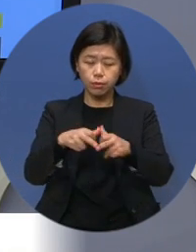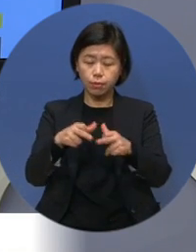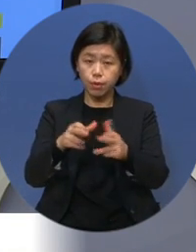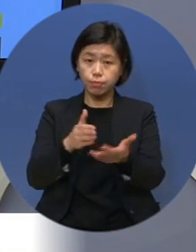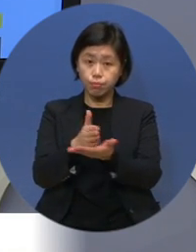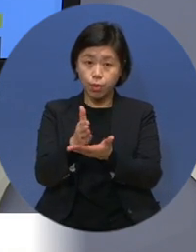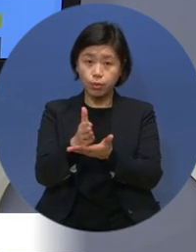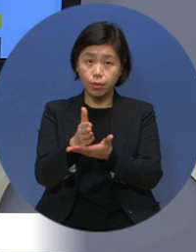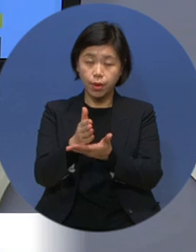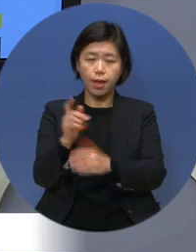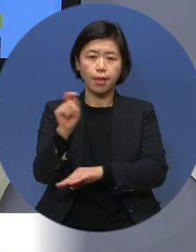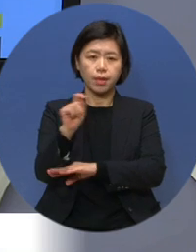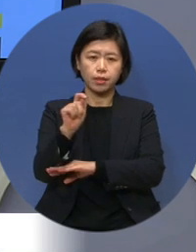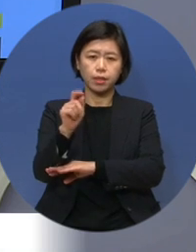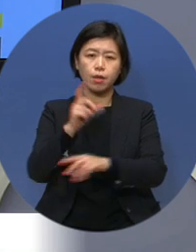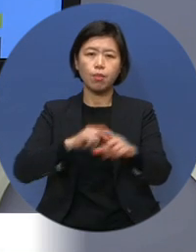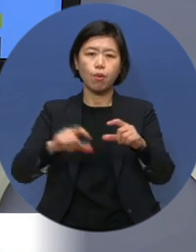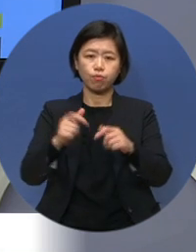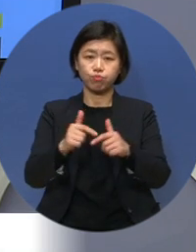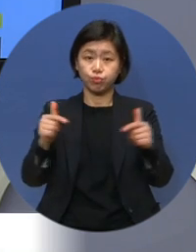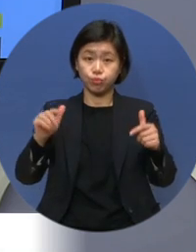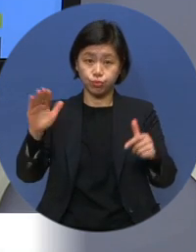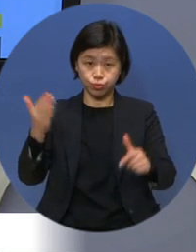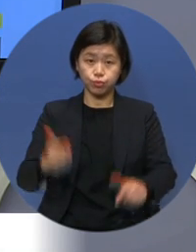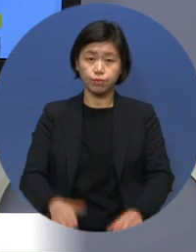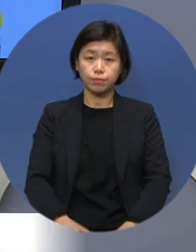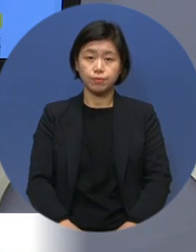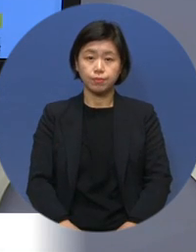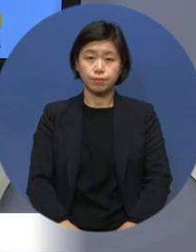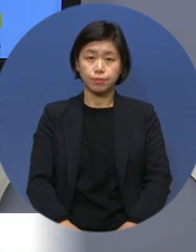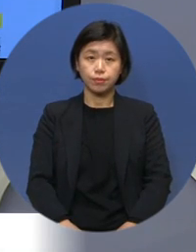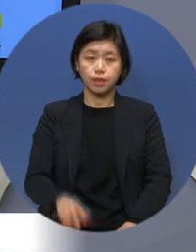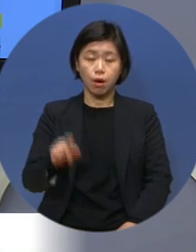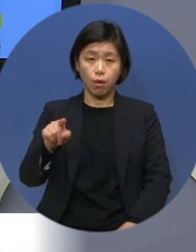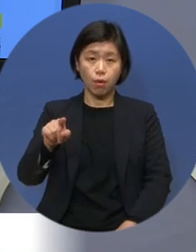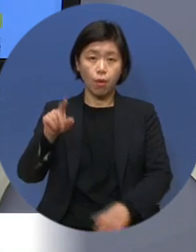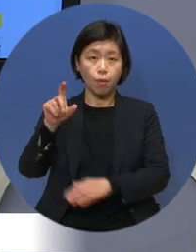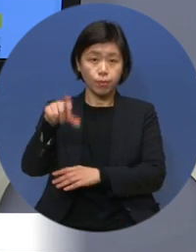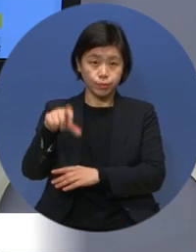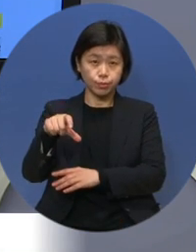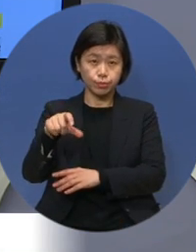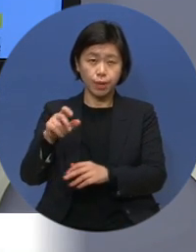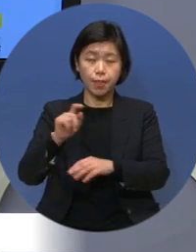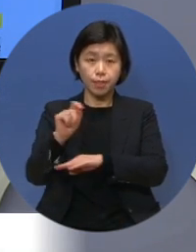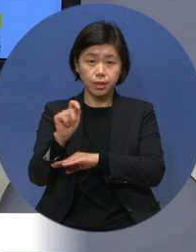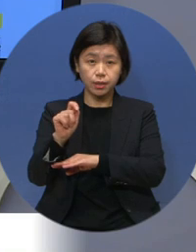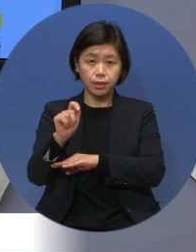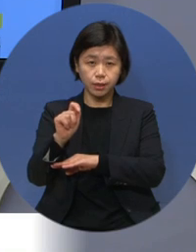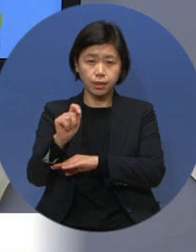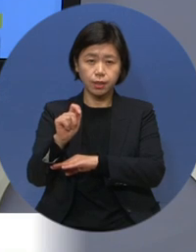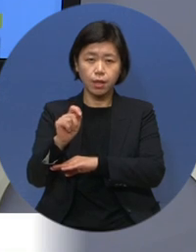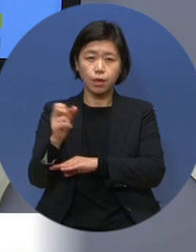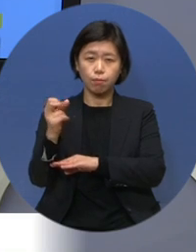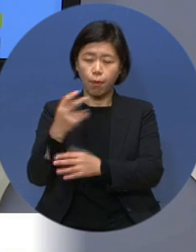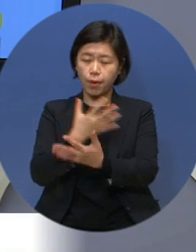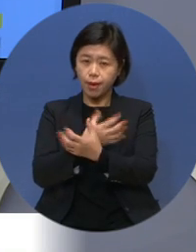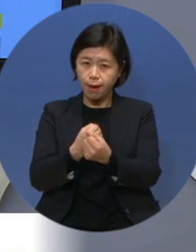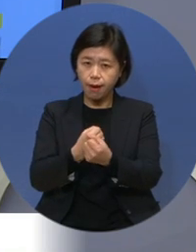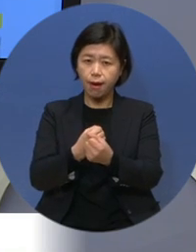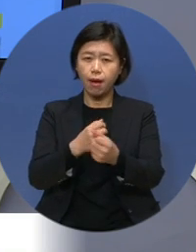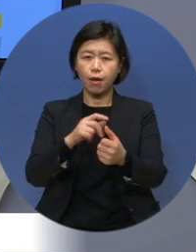택시만 들을 투입하게 되며 바우처 택시 전용 앱 개발 운영 과 이용자 예약제 도인 왜